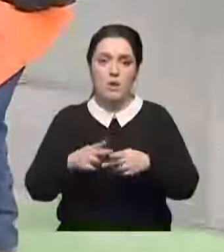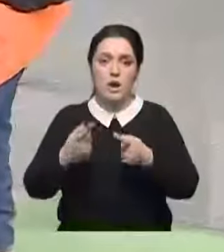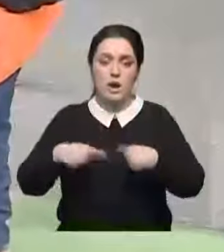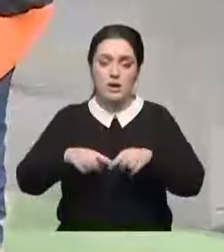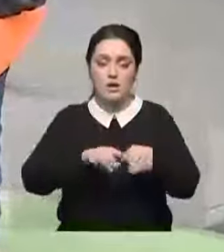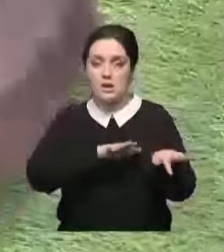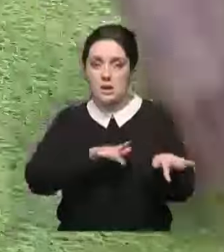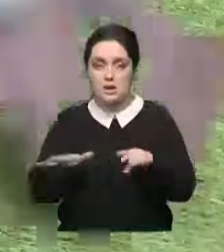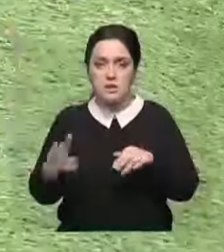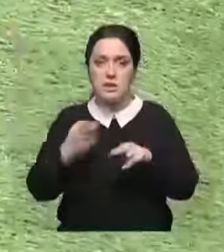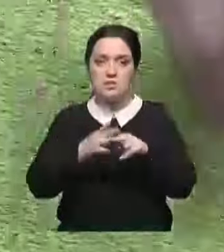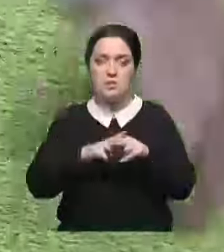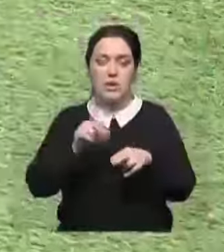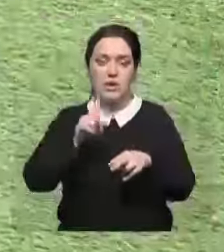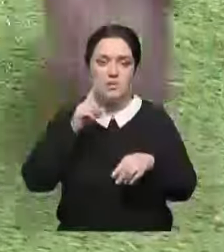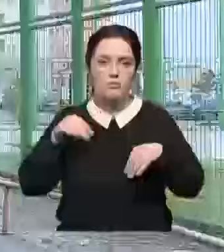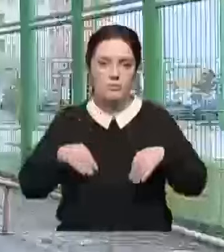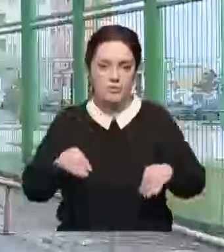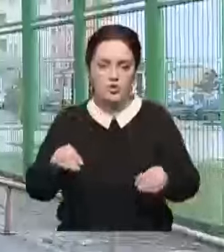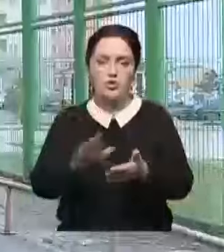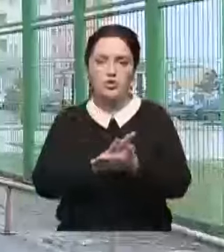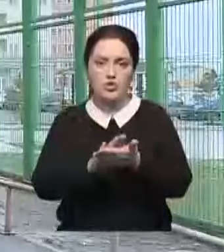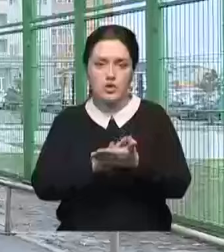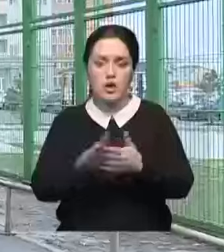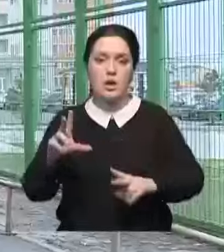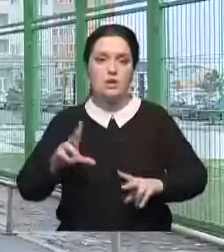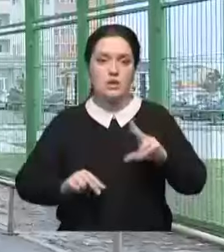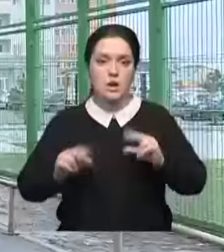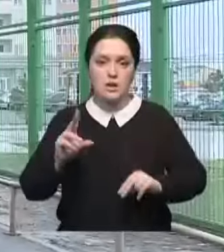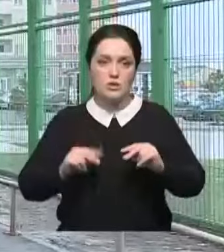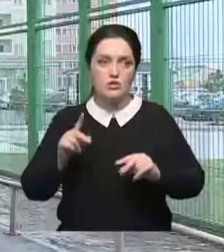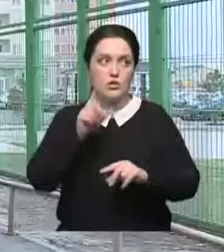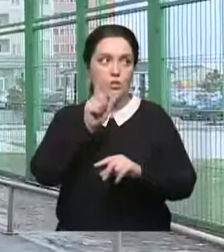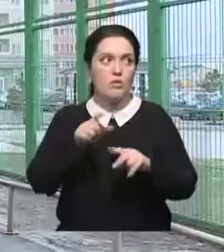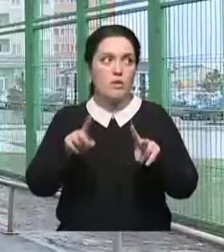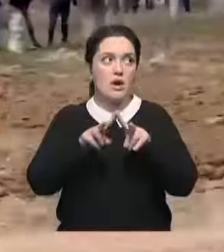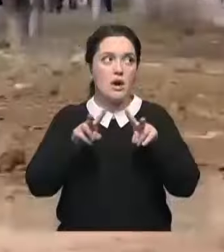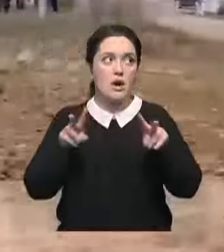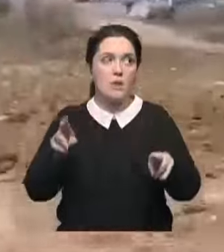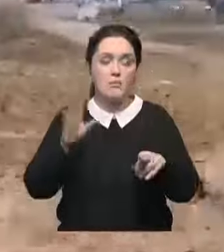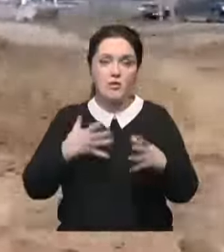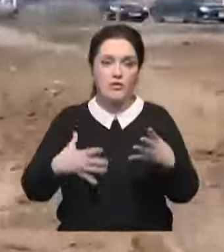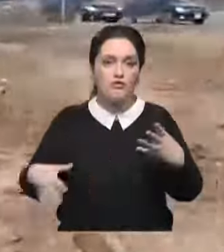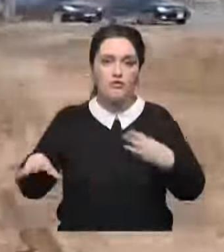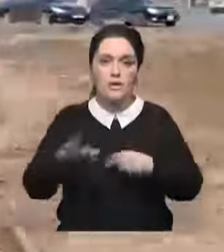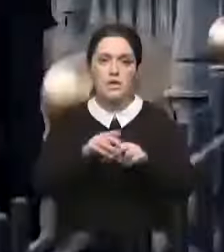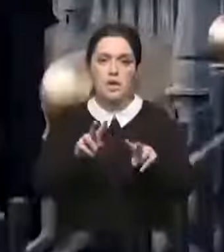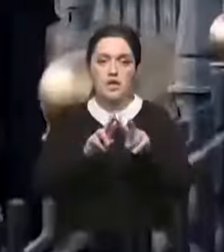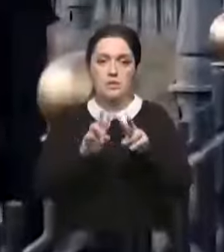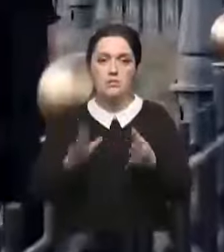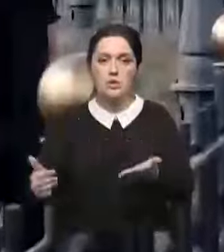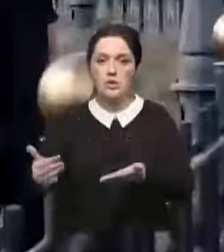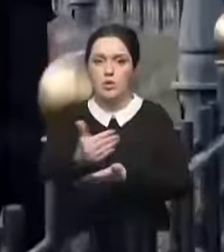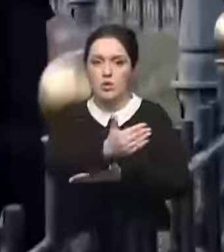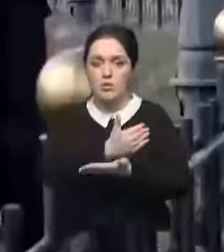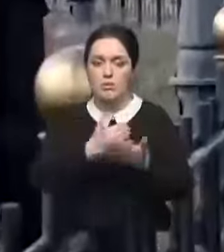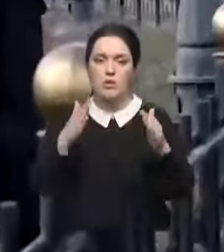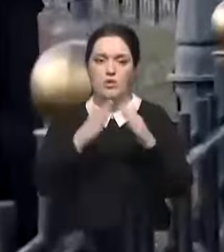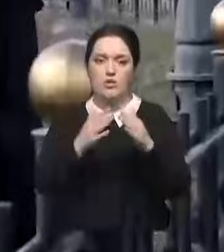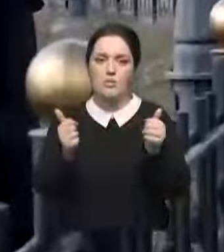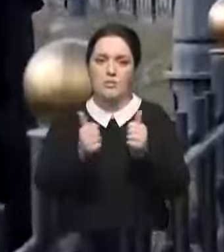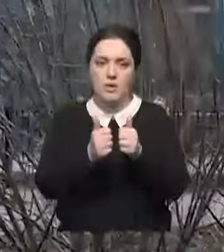очистке, благоустройству и озеленению города надеются, что, к примеру, жители этого дома последуют все астанчане. Одни будут убирать свой двор, другие